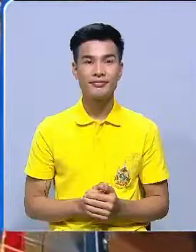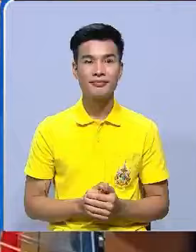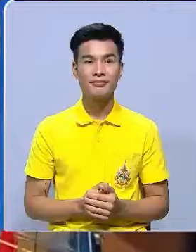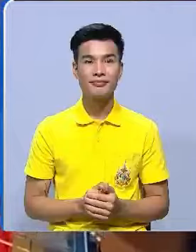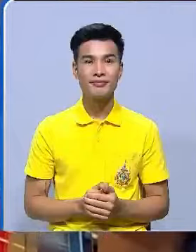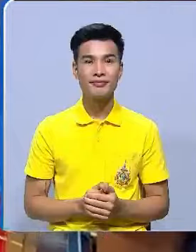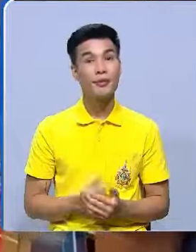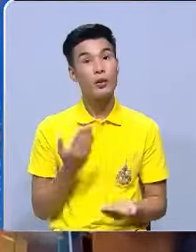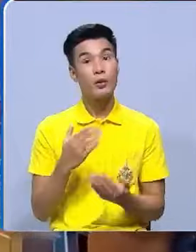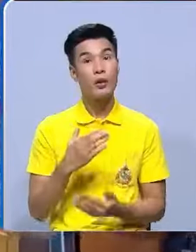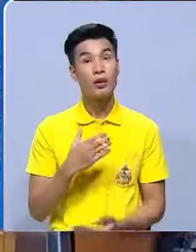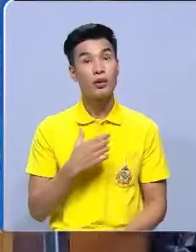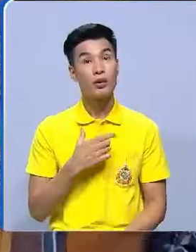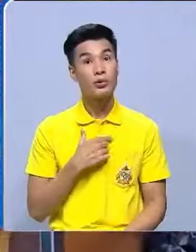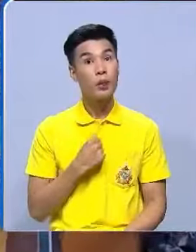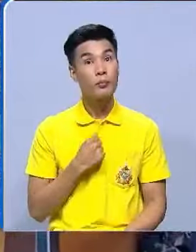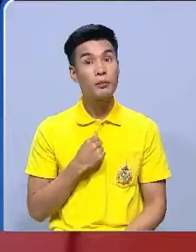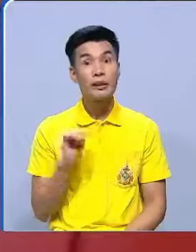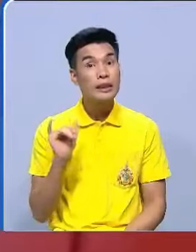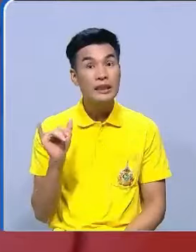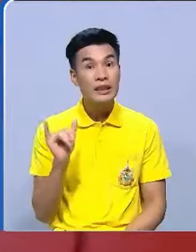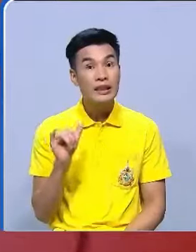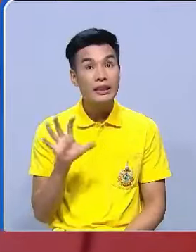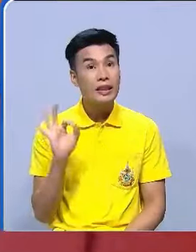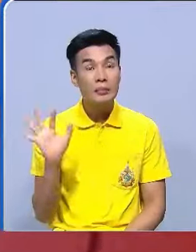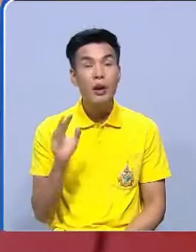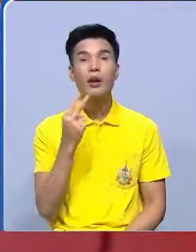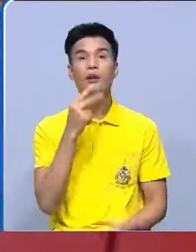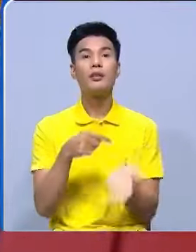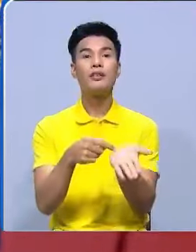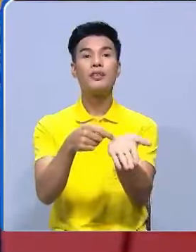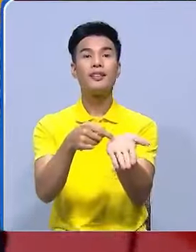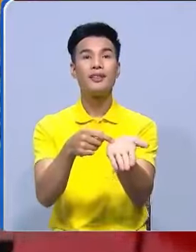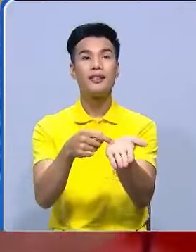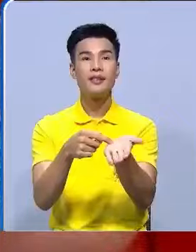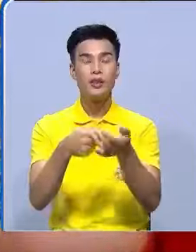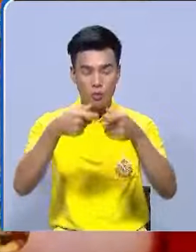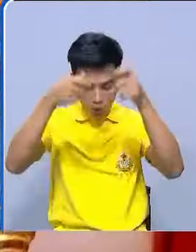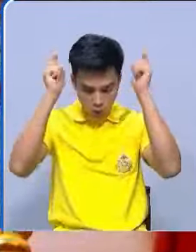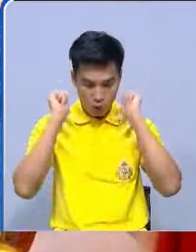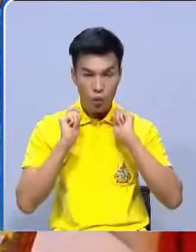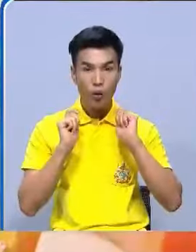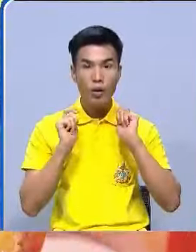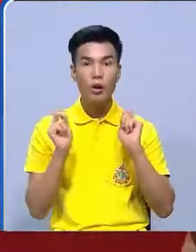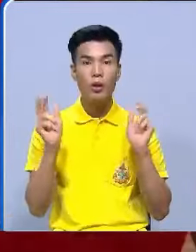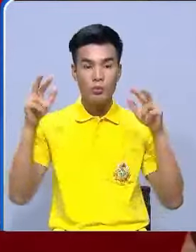หรือถ้ายังไม่ถูกใจเลือกกันยังไม่ได้ก็เอานี่ไปเลยสร้อยคอมังกรยักษ์ลาย